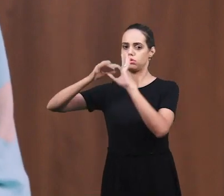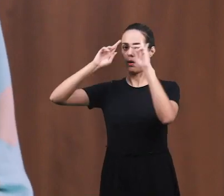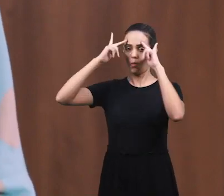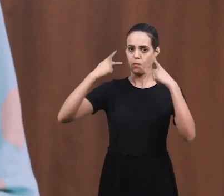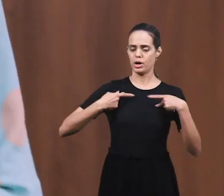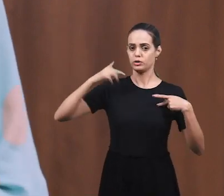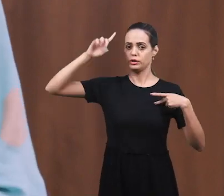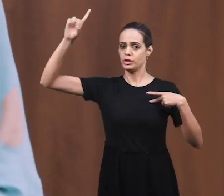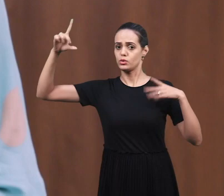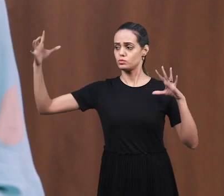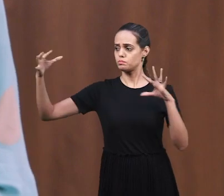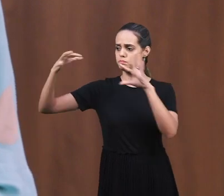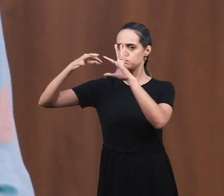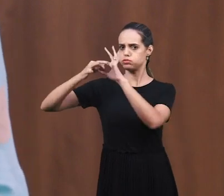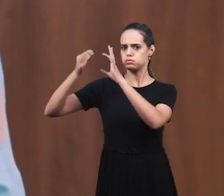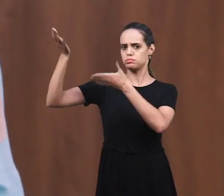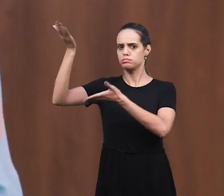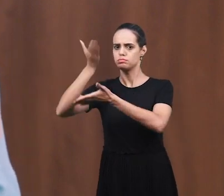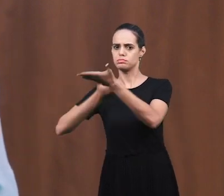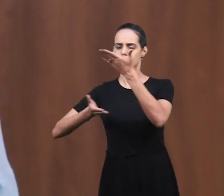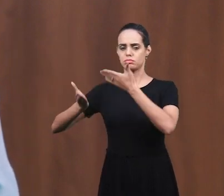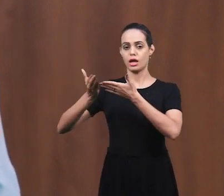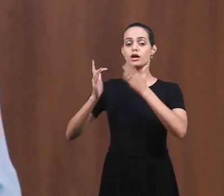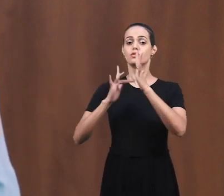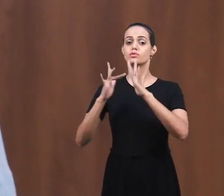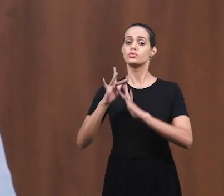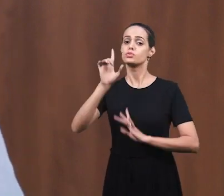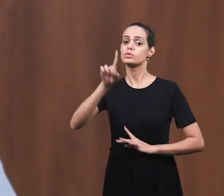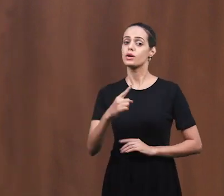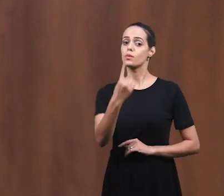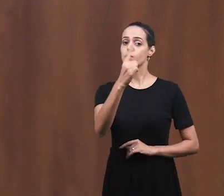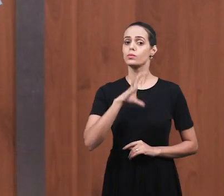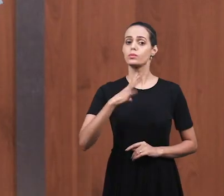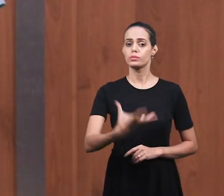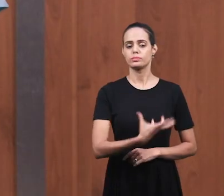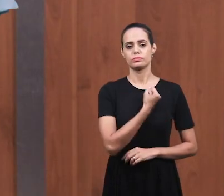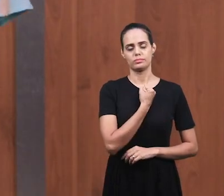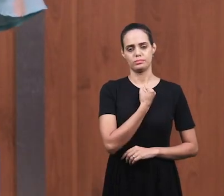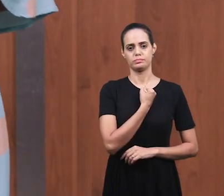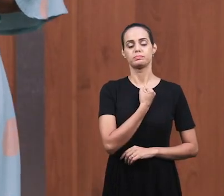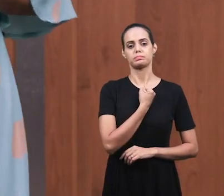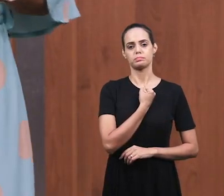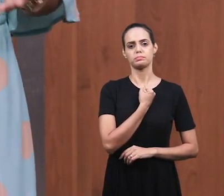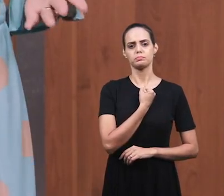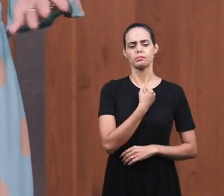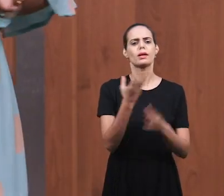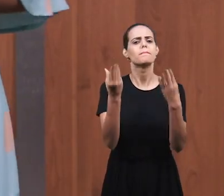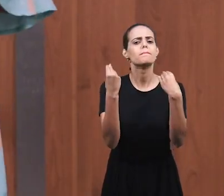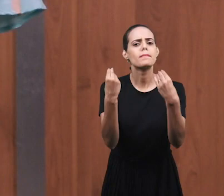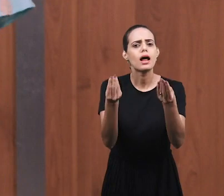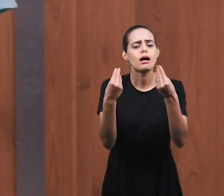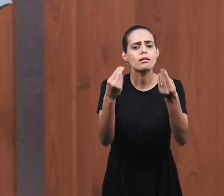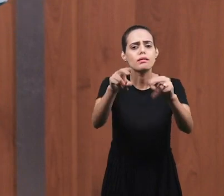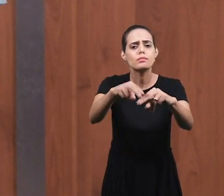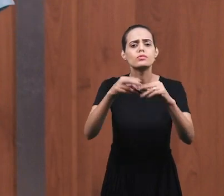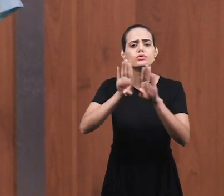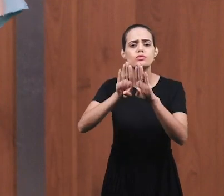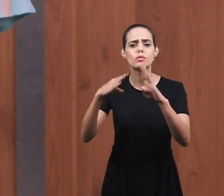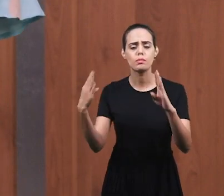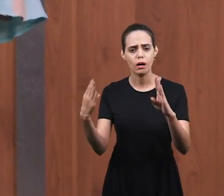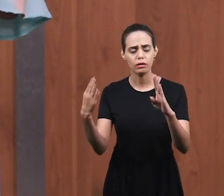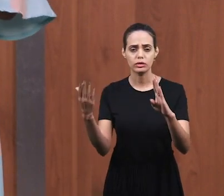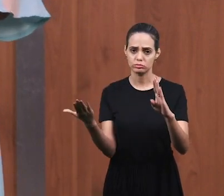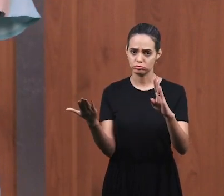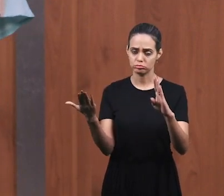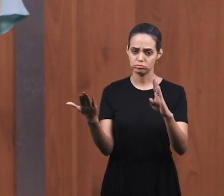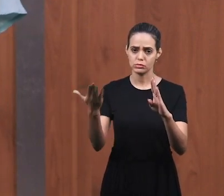entre Dieu et les hommes. Jésus est notre unique sauveur. Et à quoi sert une porte?